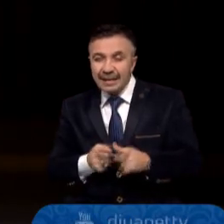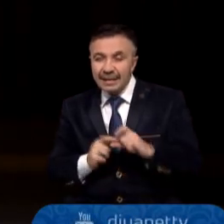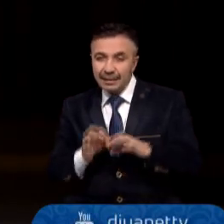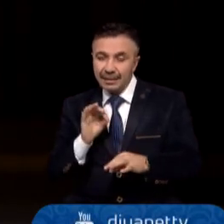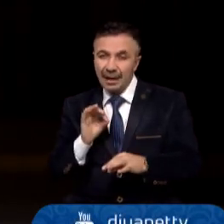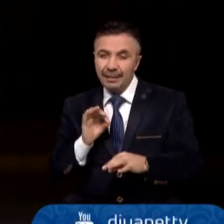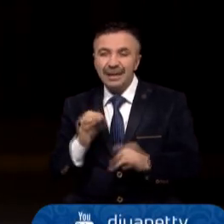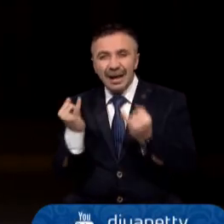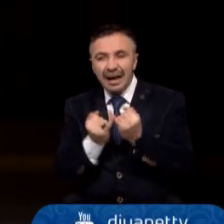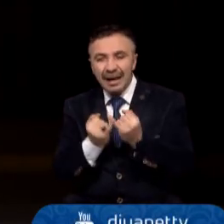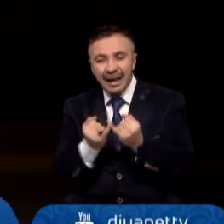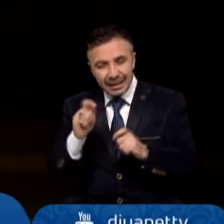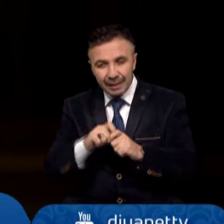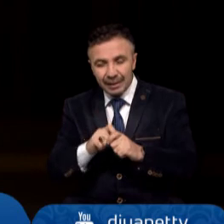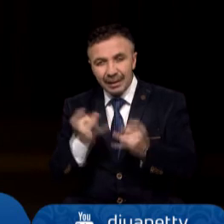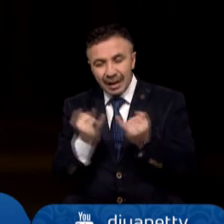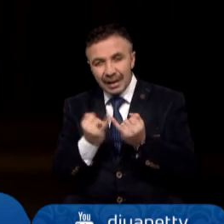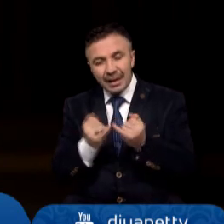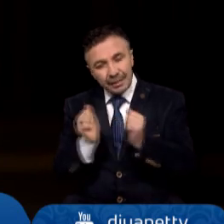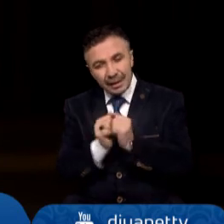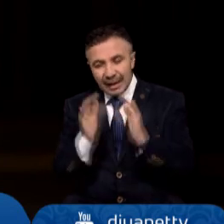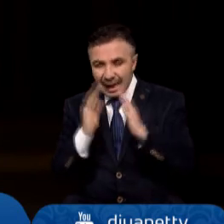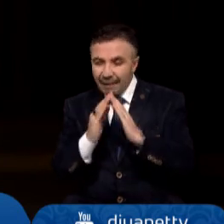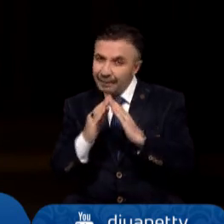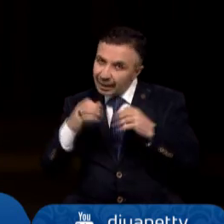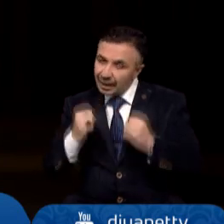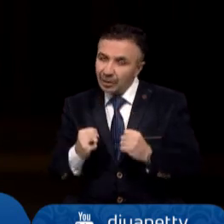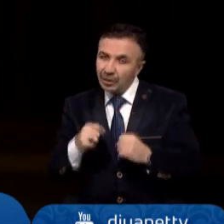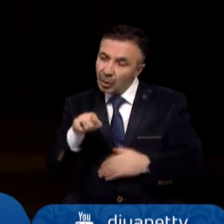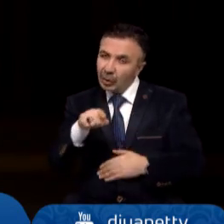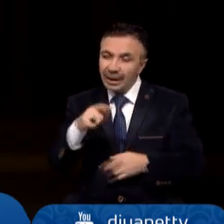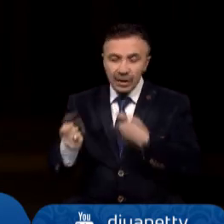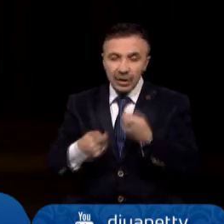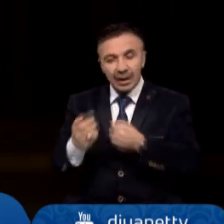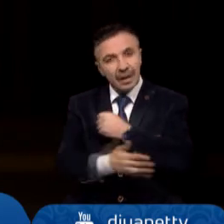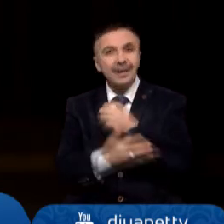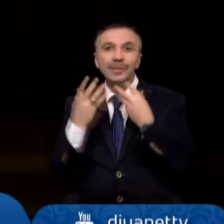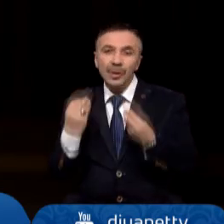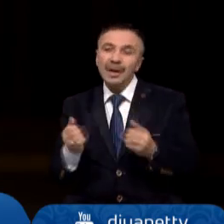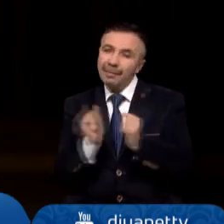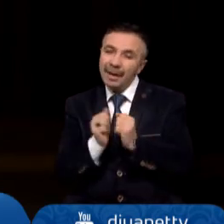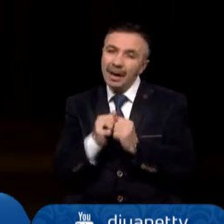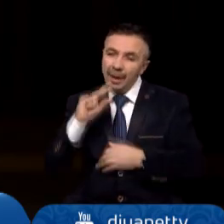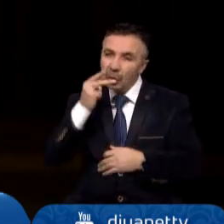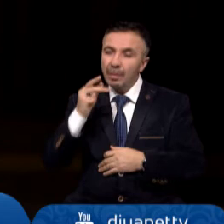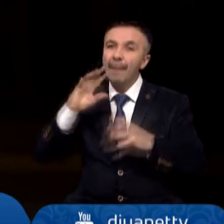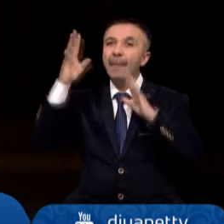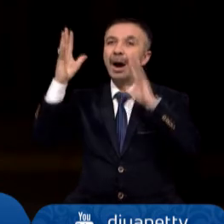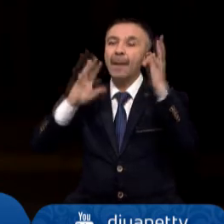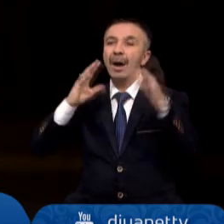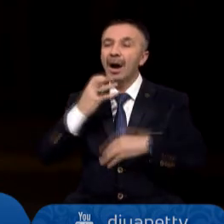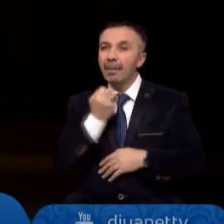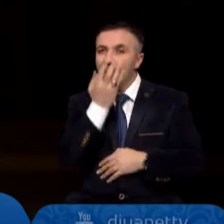bin Sabit ile kardeş yaptı kardeşlerin evlerinde kalıyorlar onların işlerine yardımcı oluyorlar